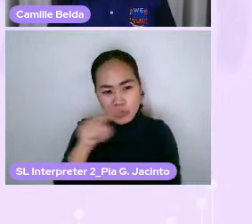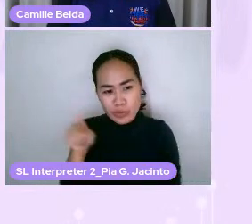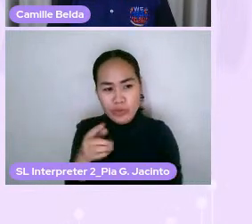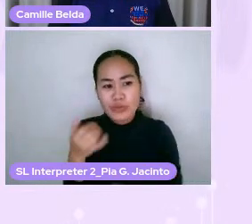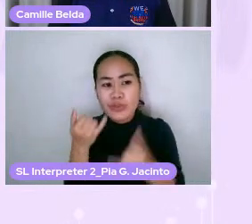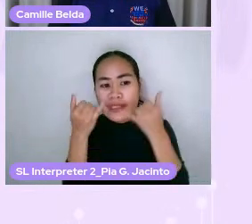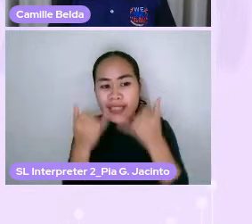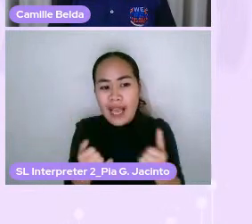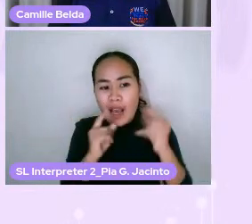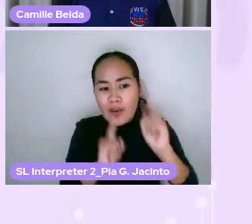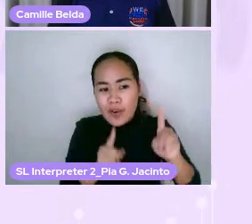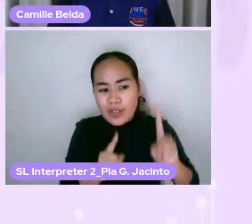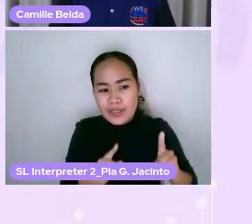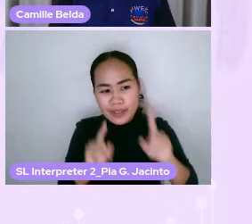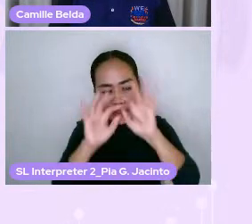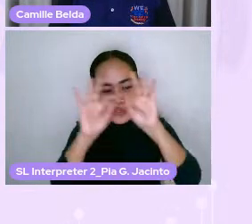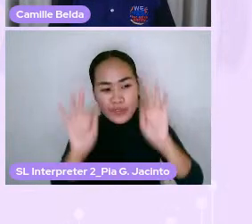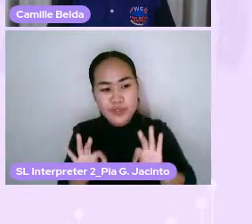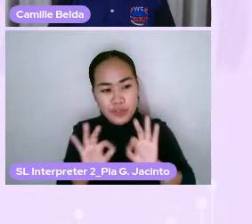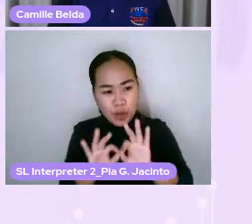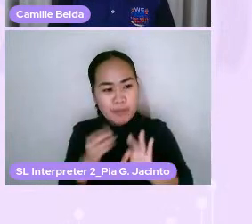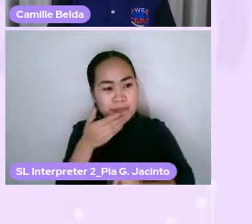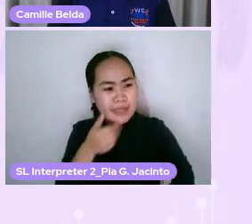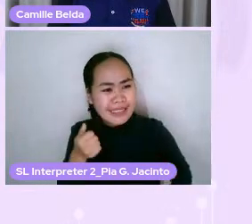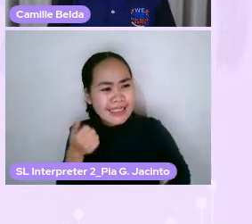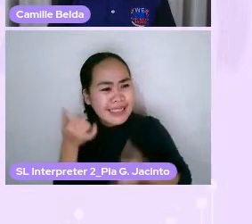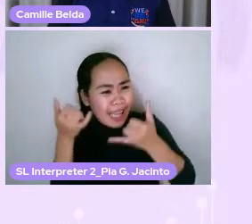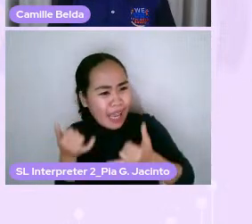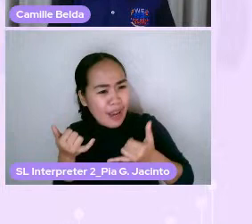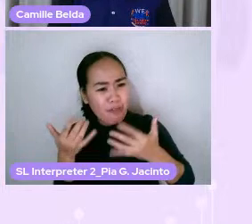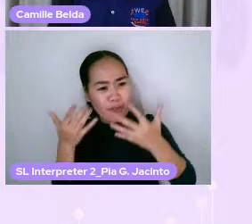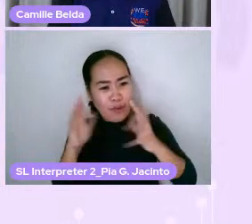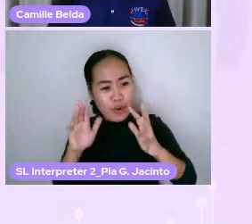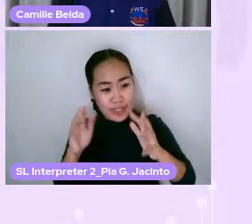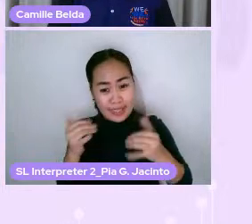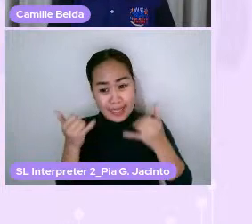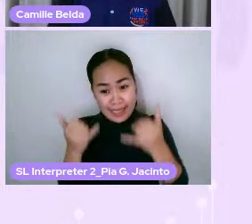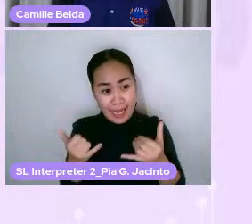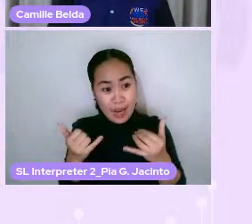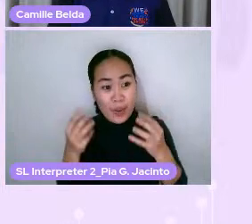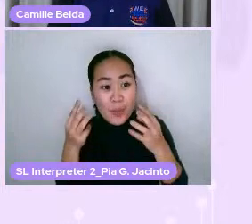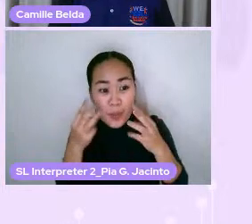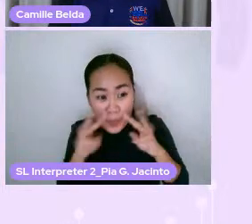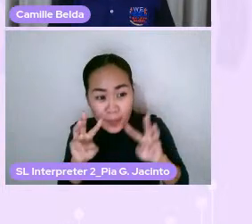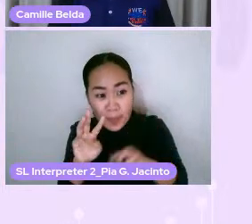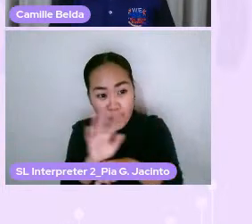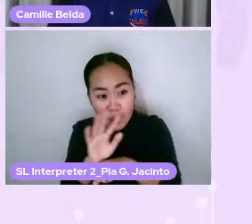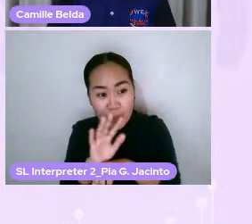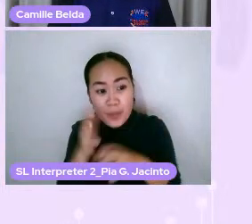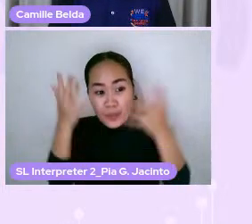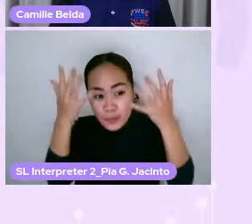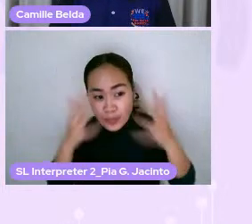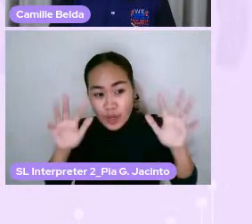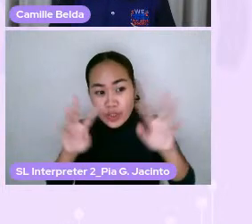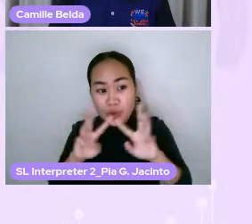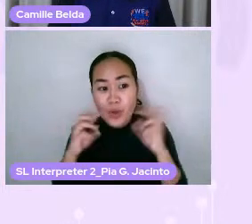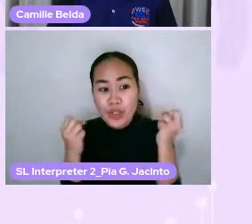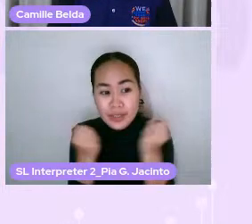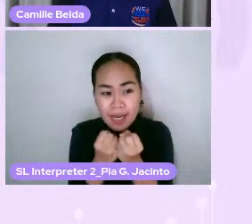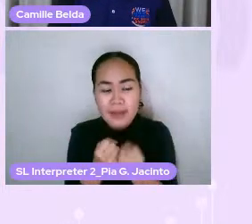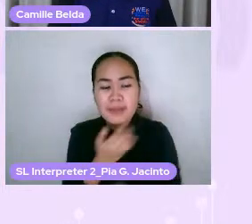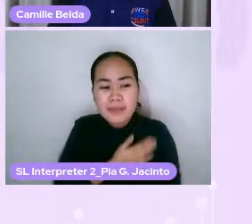forms hanggang ngayon. Much better po kung after this episode, after our webinar, ay accomplish na po natin ang